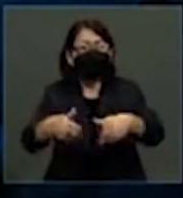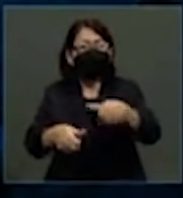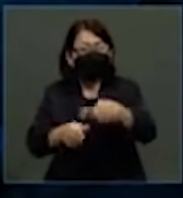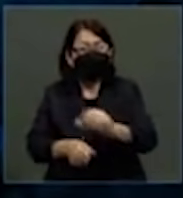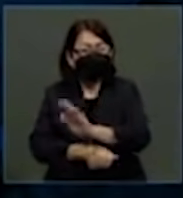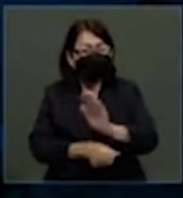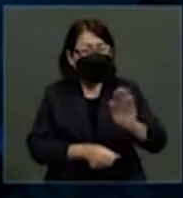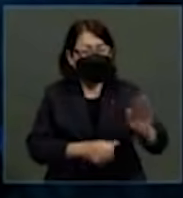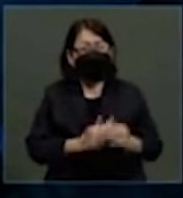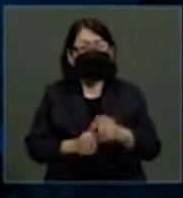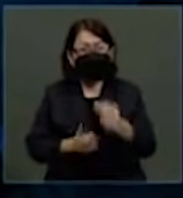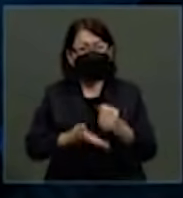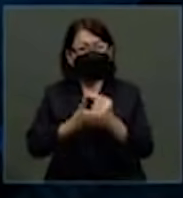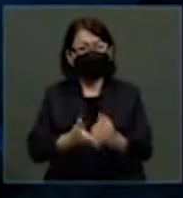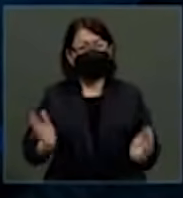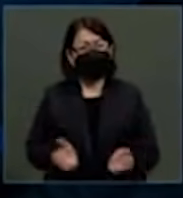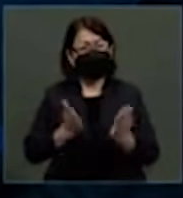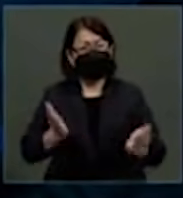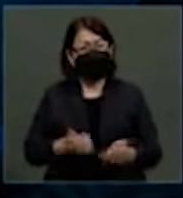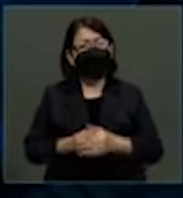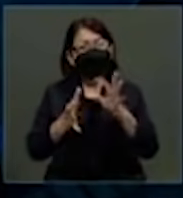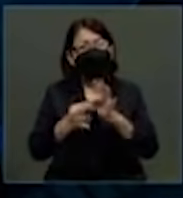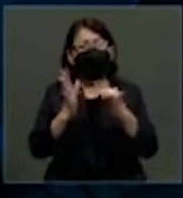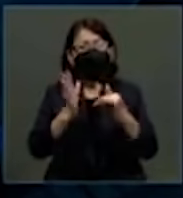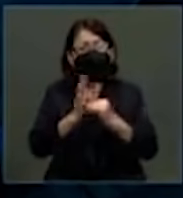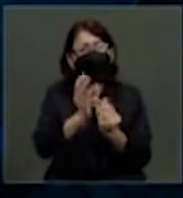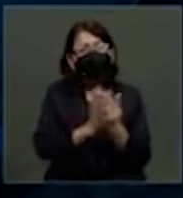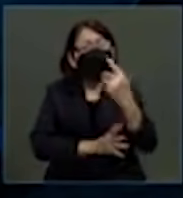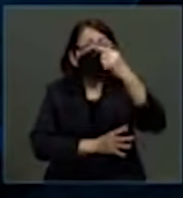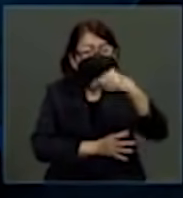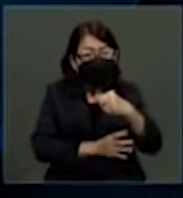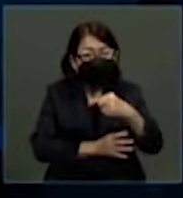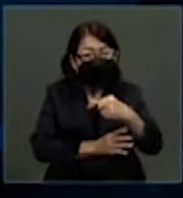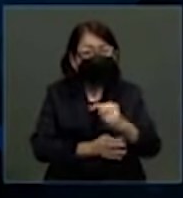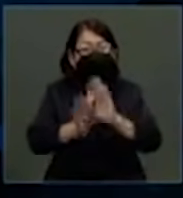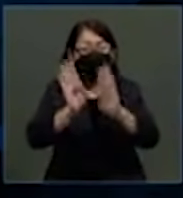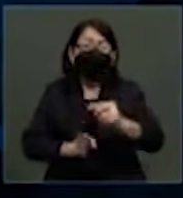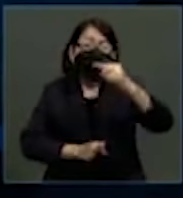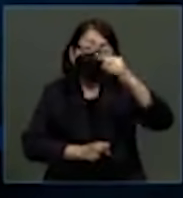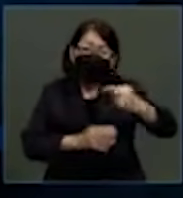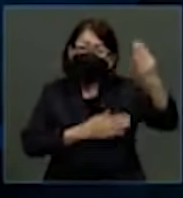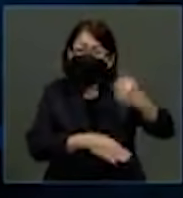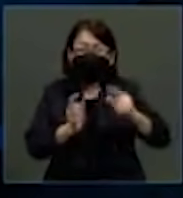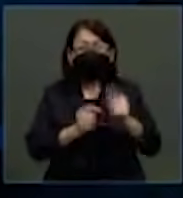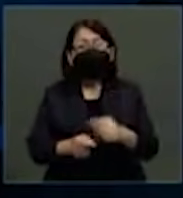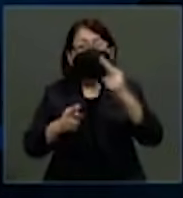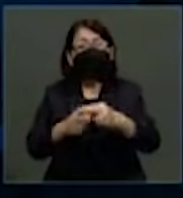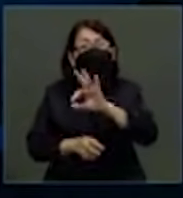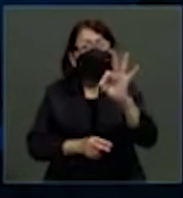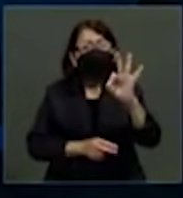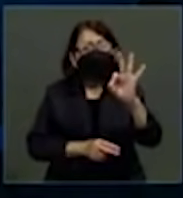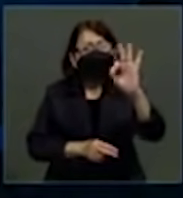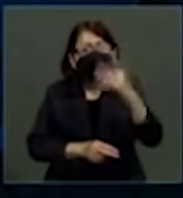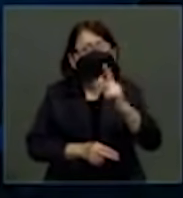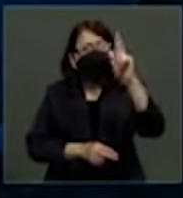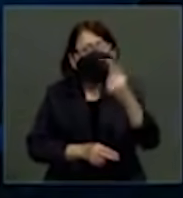าคประชาชนท้องถิ่นและชุมชนในพื้นที่และให้การสนับสนุนให้มีการใช้สมุนไ